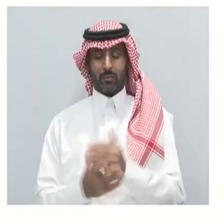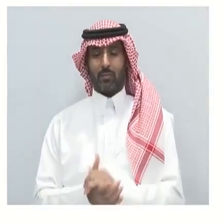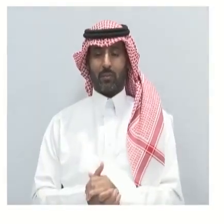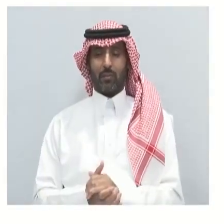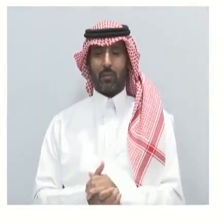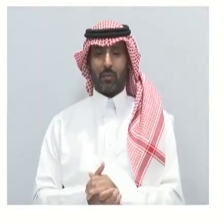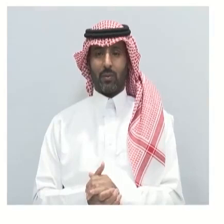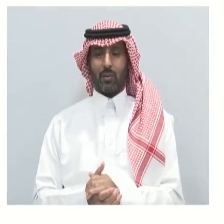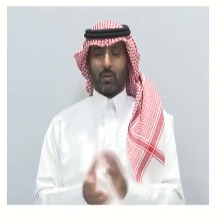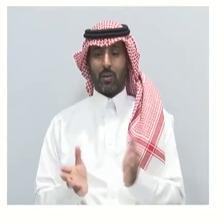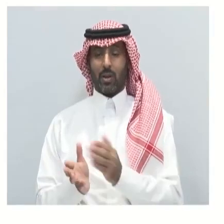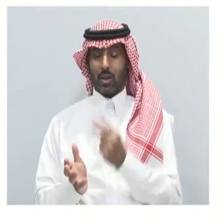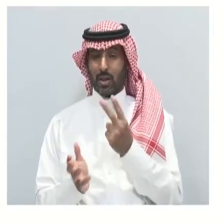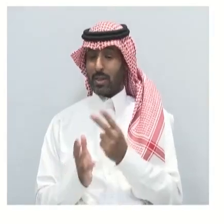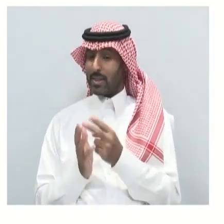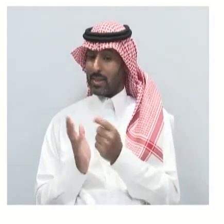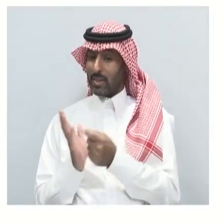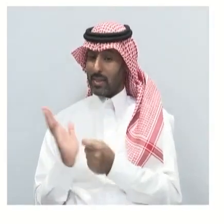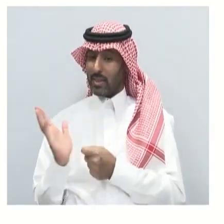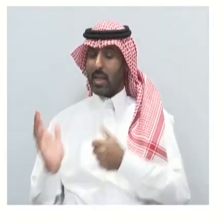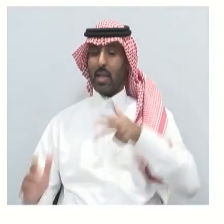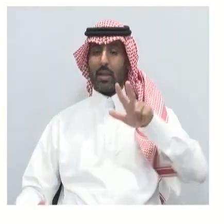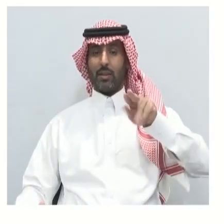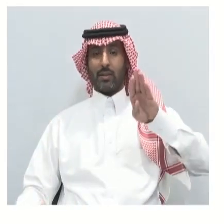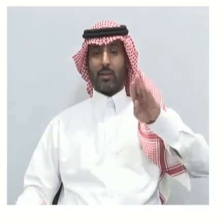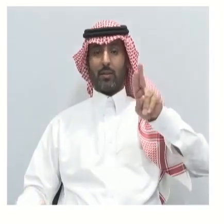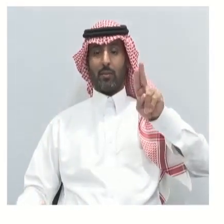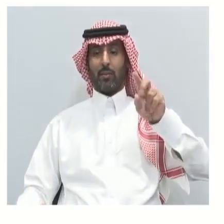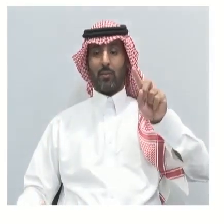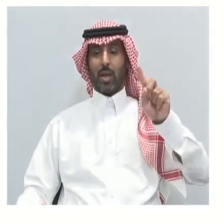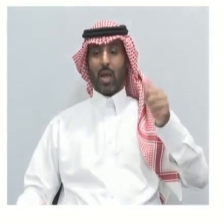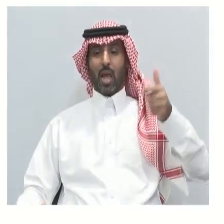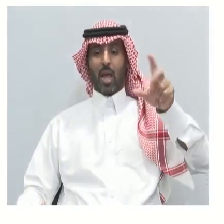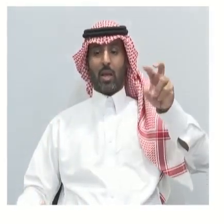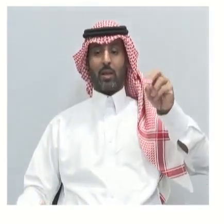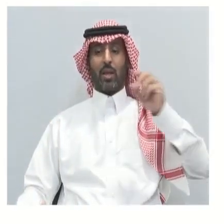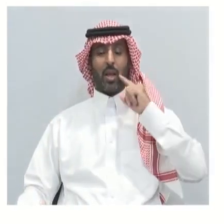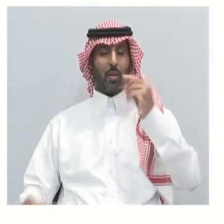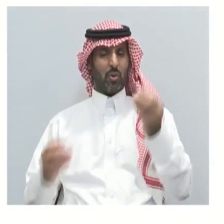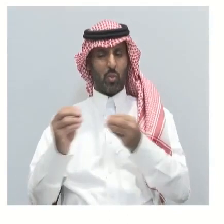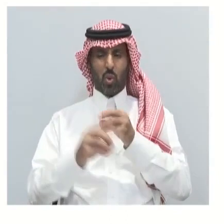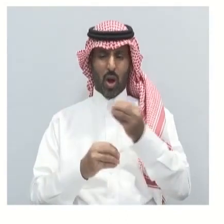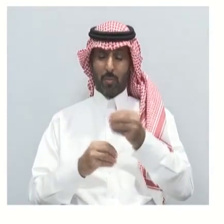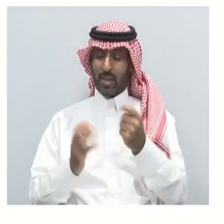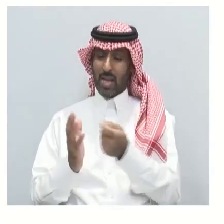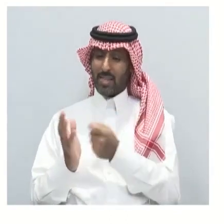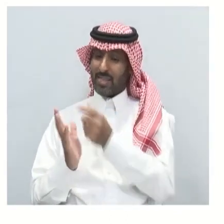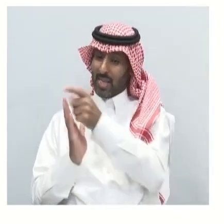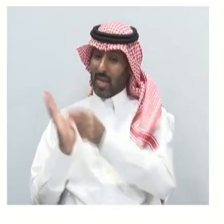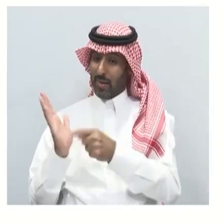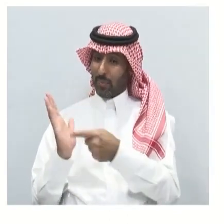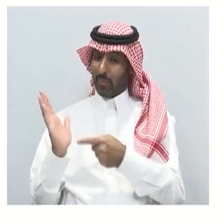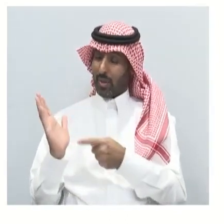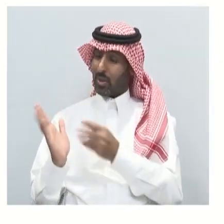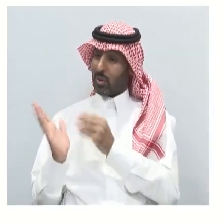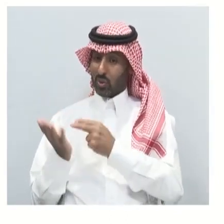ذلك الى ثالثا وال الاستبانه ويقصد بالاستبن هي مجموعه من الاسئله المكتوبه حيث ترسل الى